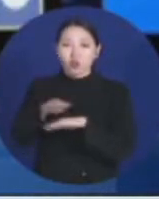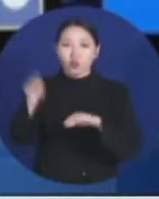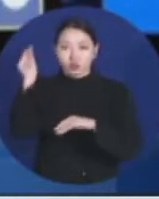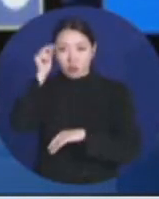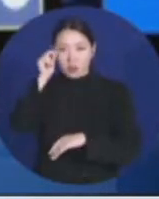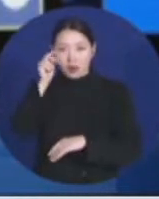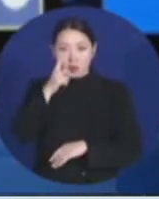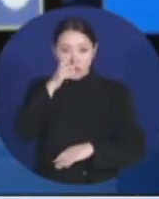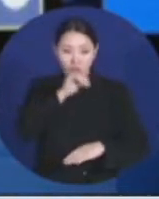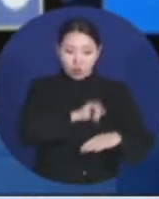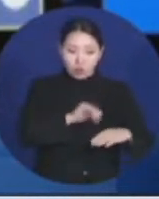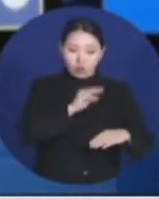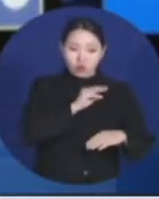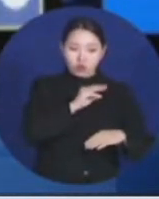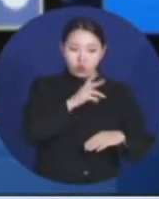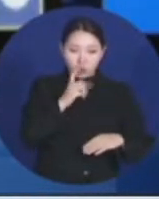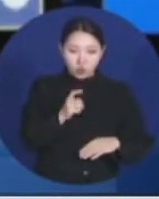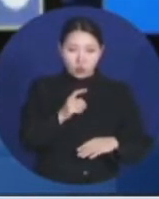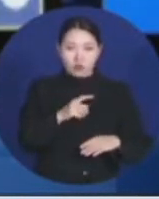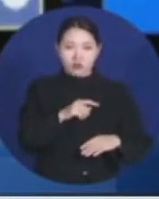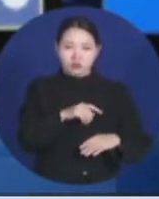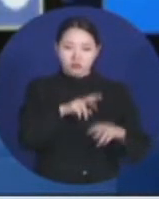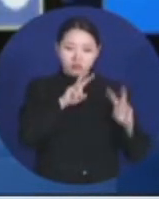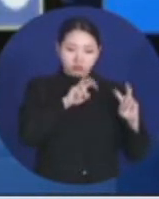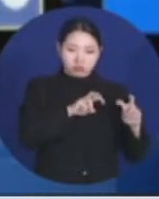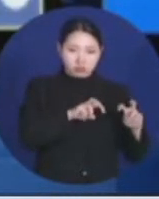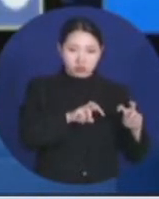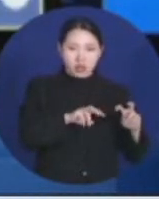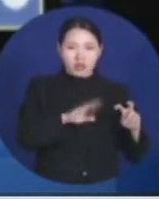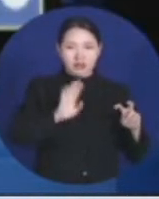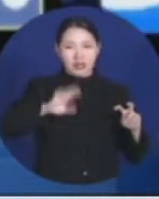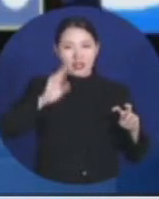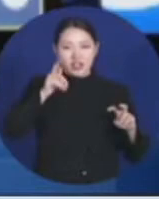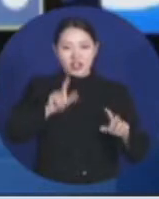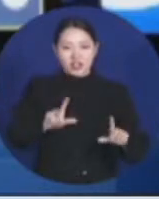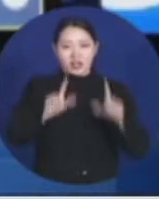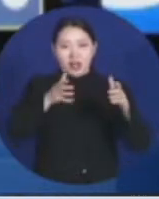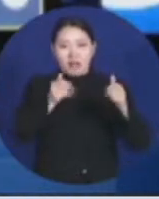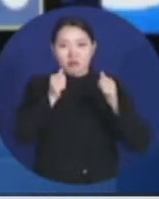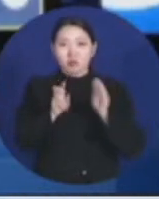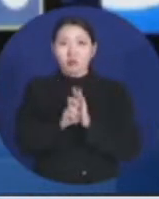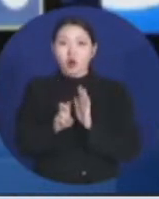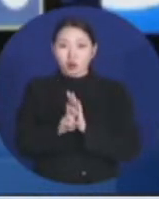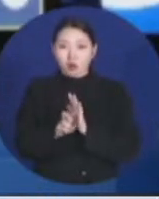сурснаар Монгол хэл түүхээ судлах түүгээрээ гэржилгээ авахч боломж ирээдүйд нэгдэх магадлалтай юм байна.